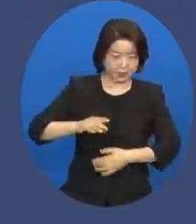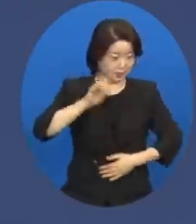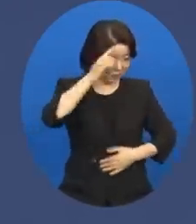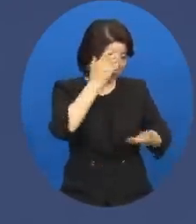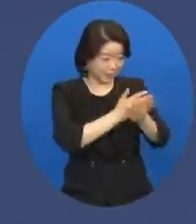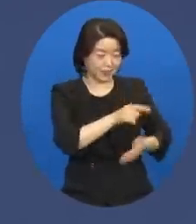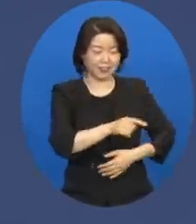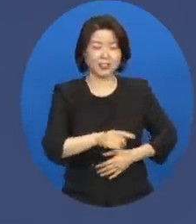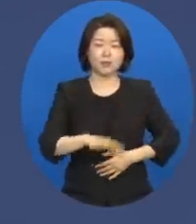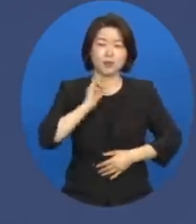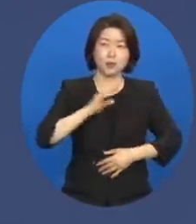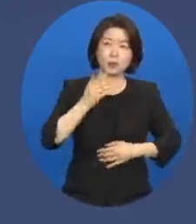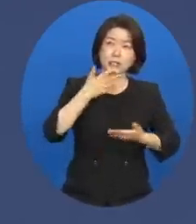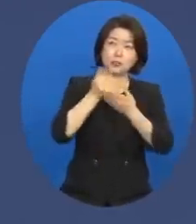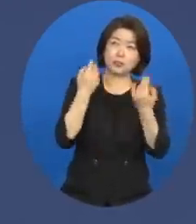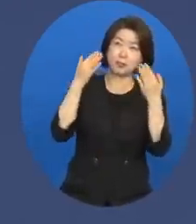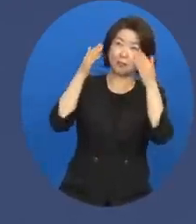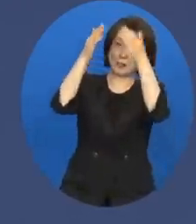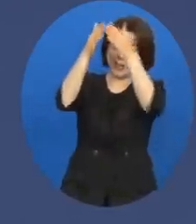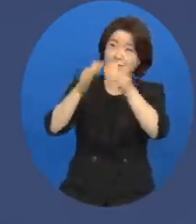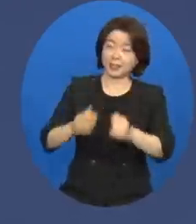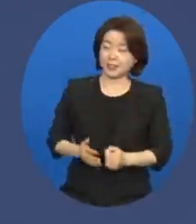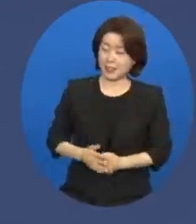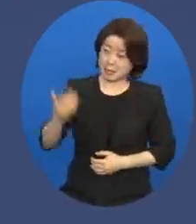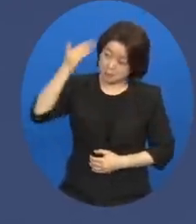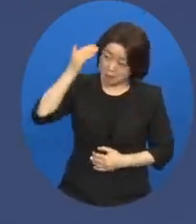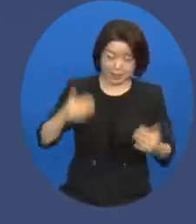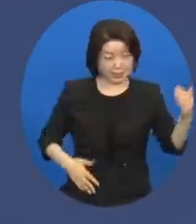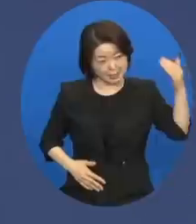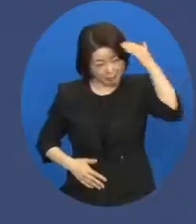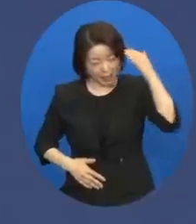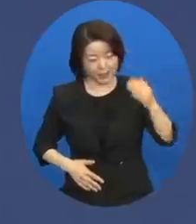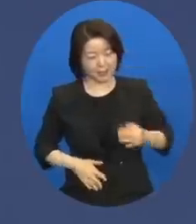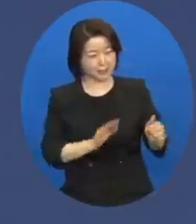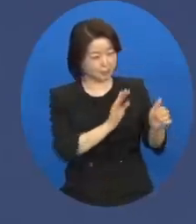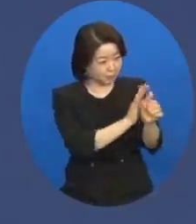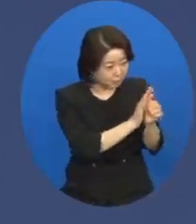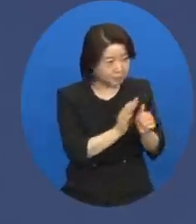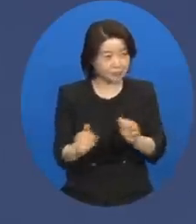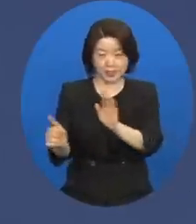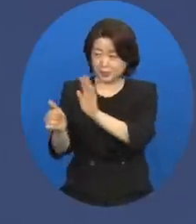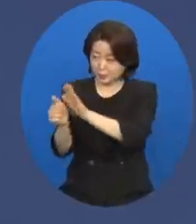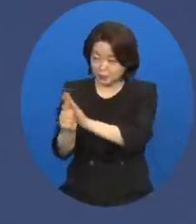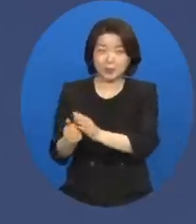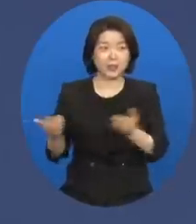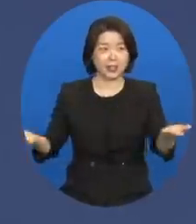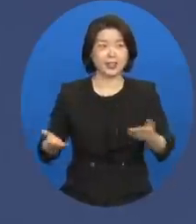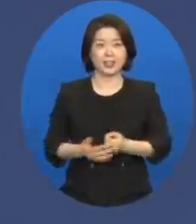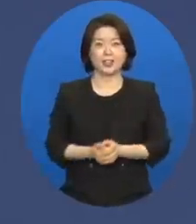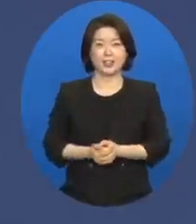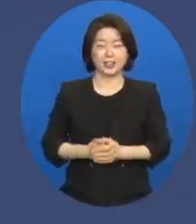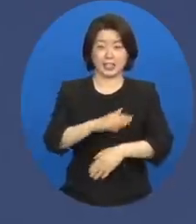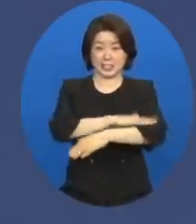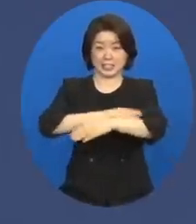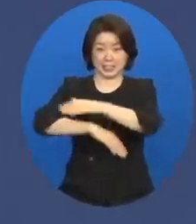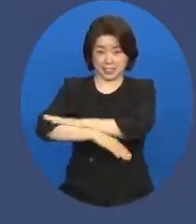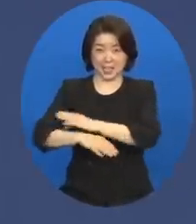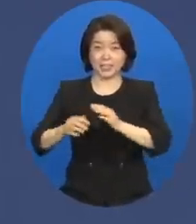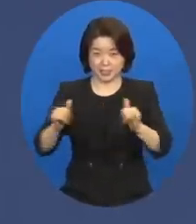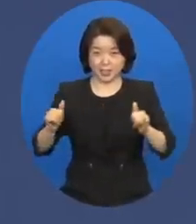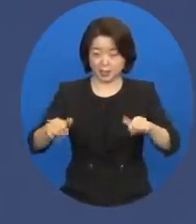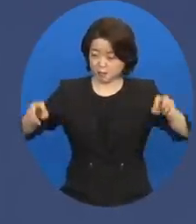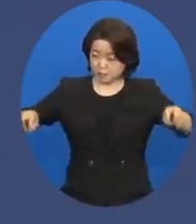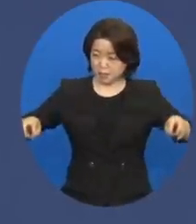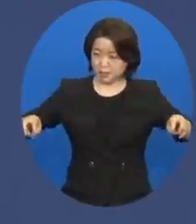오직 주님만 주목하는데 서로 방해 안 되도록 그렇게 서로 격려를 하실 필요가 있습니다. 그래서 좌우편에 계신 분에게